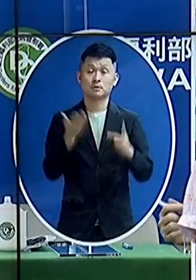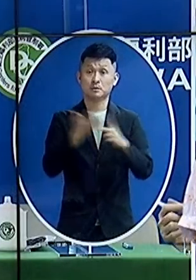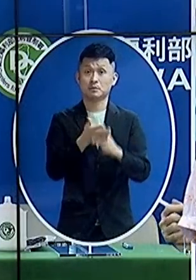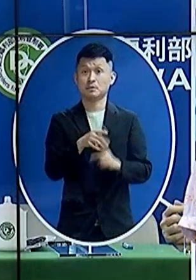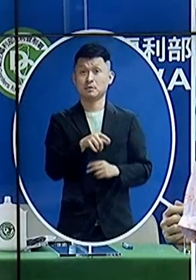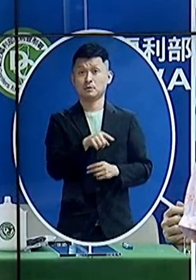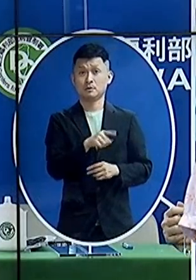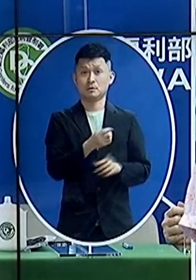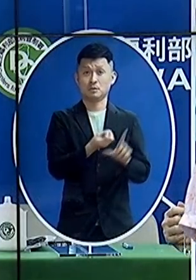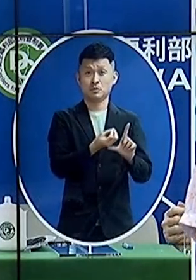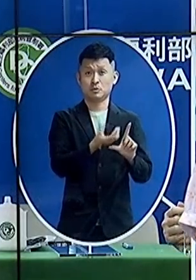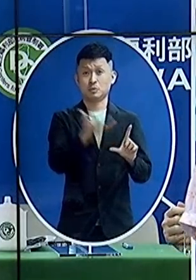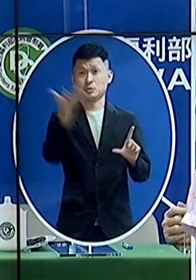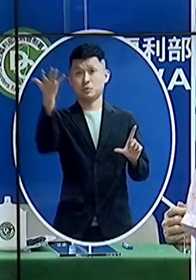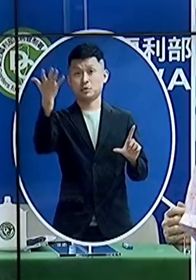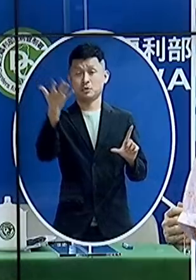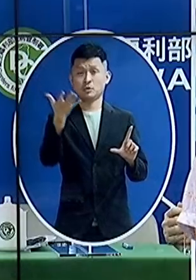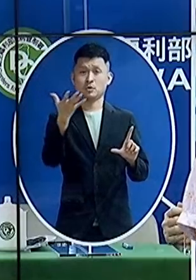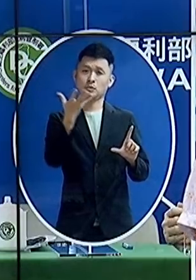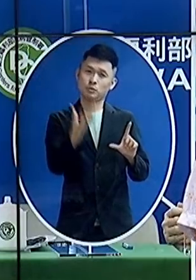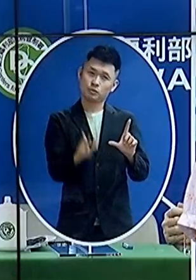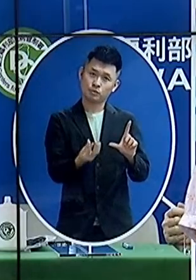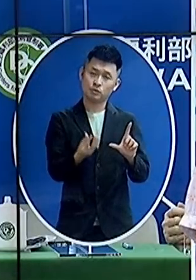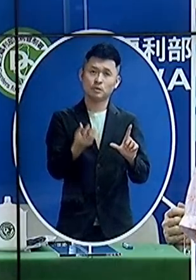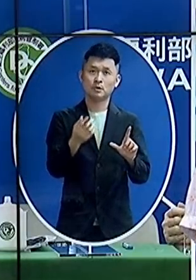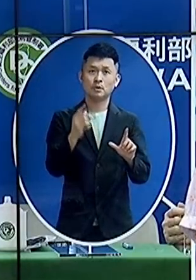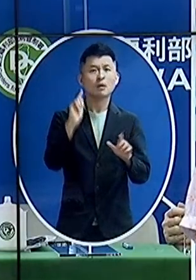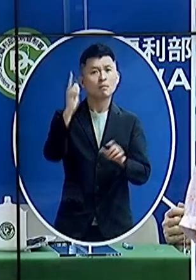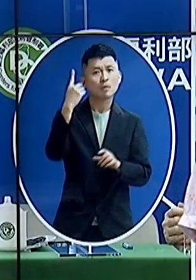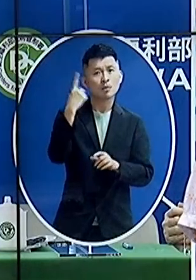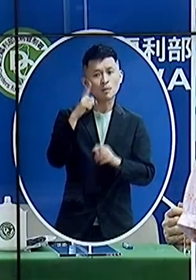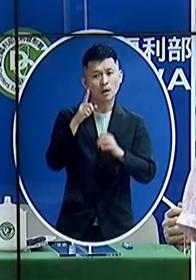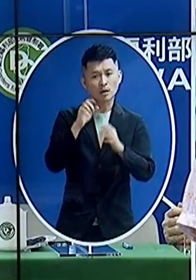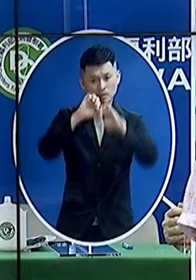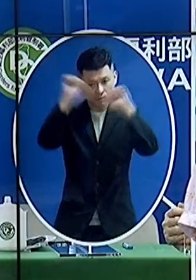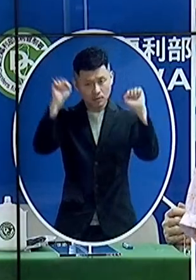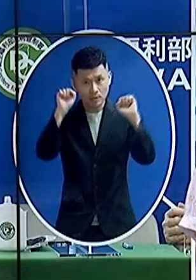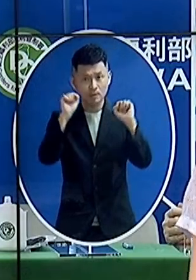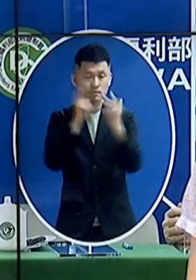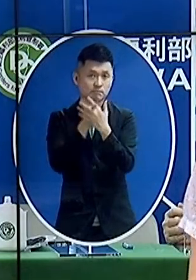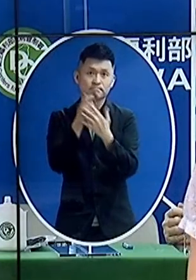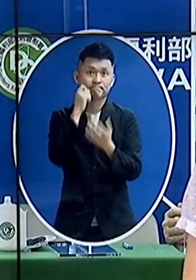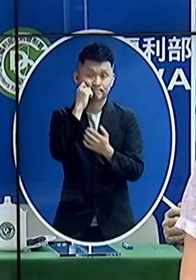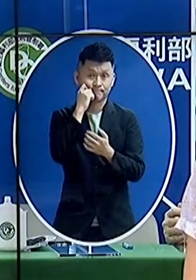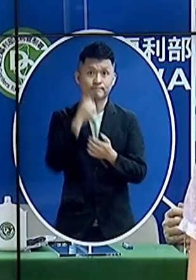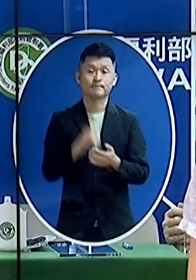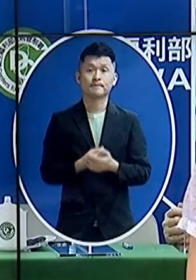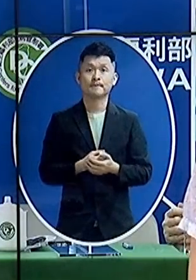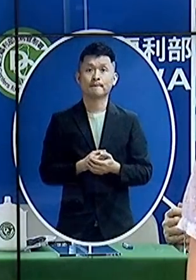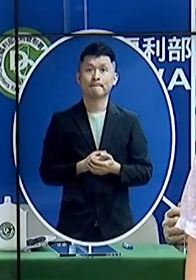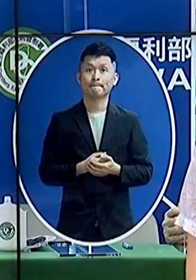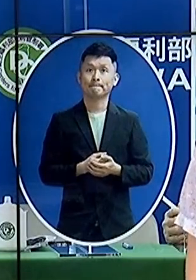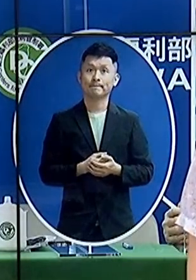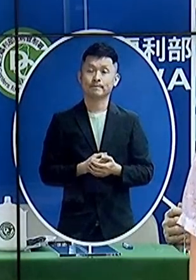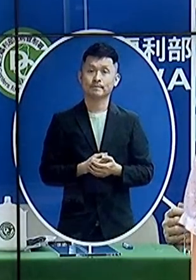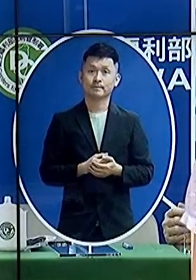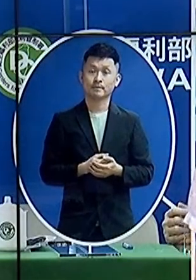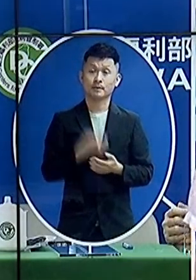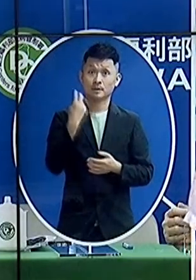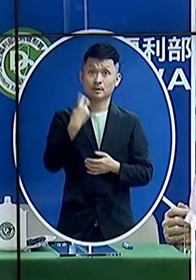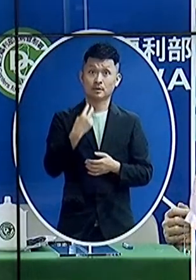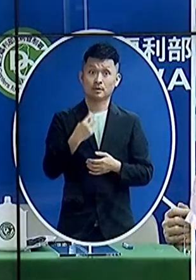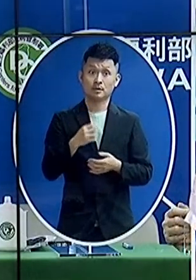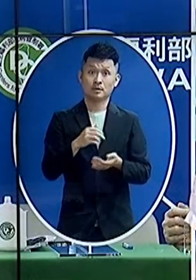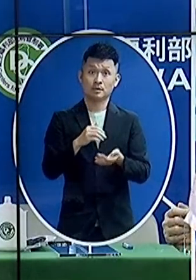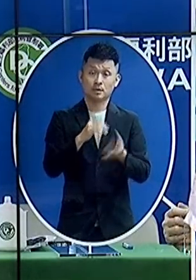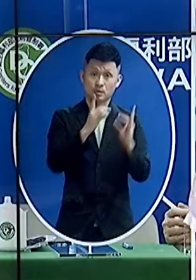是今天的疫情仍然是单日5万多例。对此，指挥官陈时中表示，推估这个数字无法每天都很准确，目前的疫